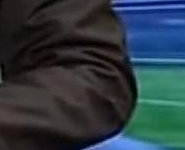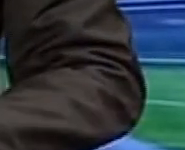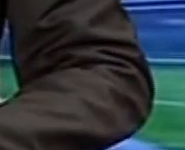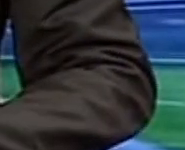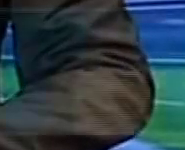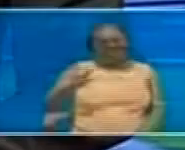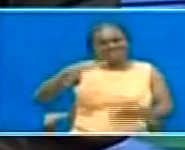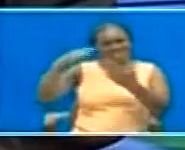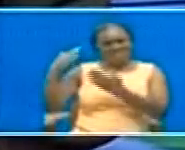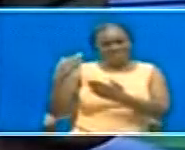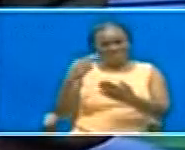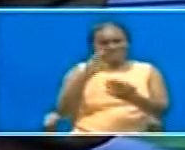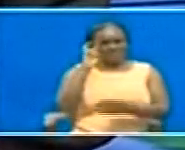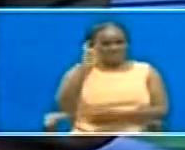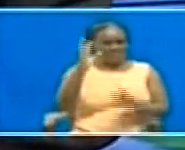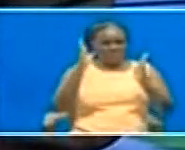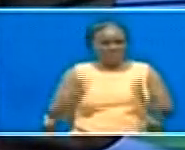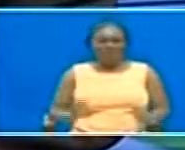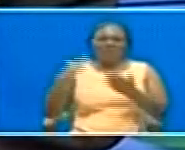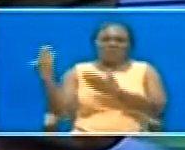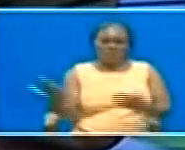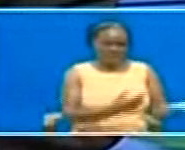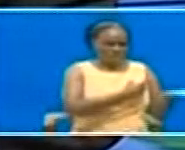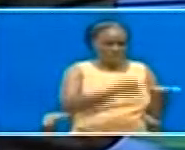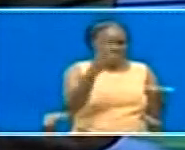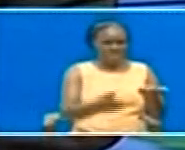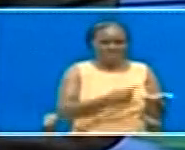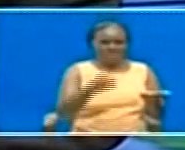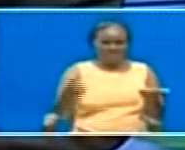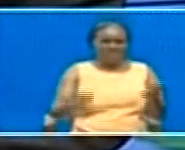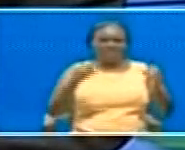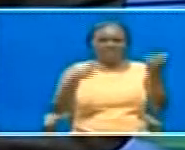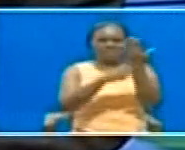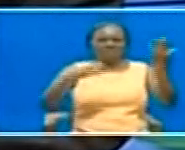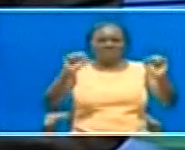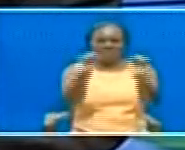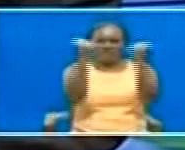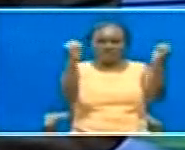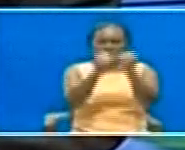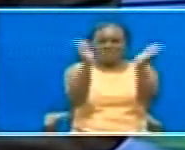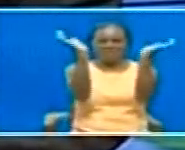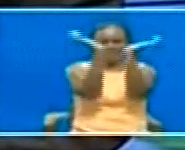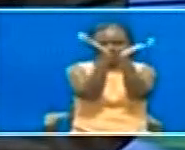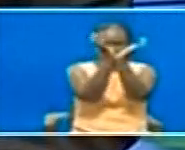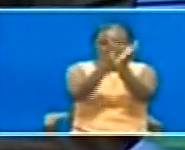Na mjambo mpenzi mtazamaji na karibu katika makala yako ya kila wikendi ya utesi ugani na mie Hassan